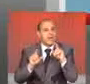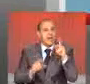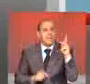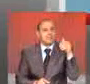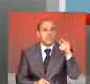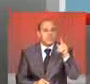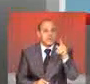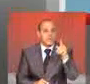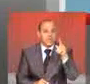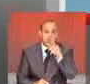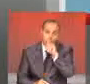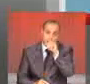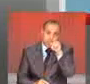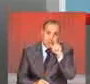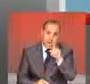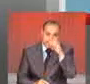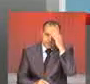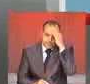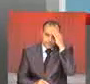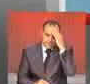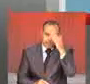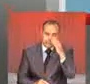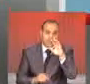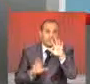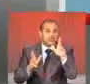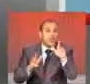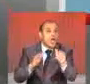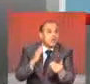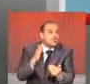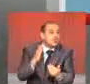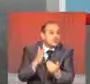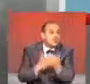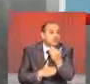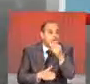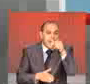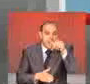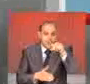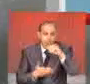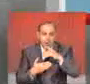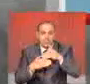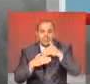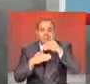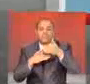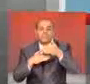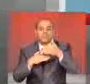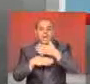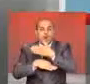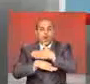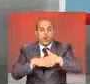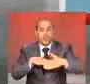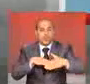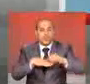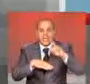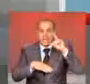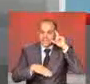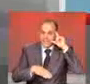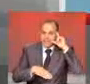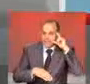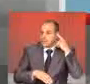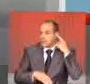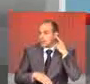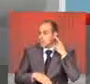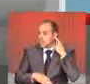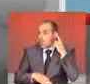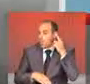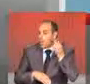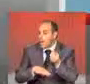بوبطان. خميس، أهلا بك، وما هي آخر التطورات الحاصلة على الطرف الثاني من المعبر الحدودي راس جدير حسب ما